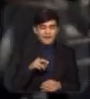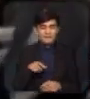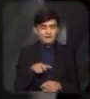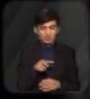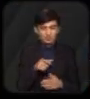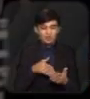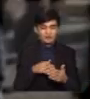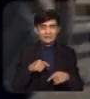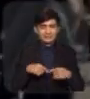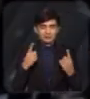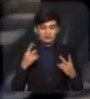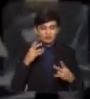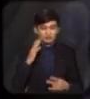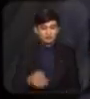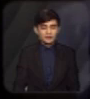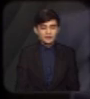из кризиса.